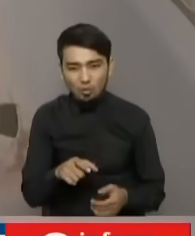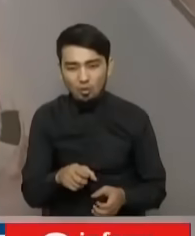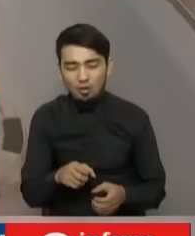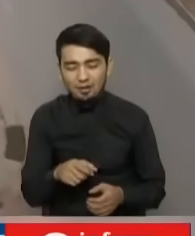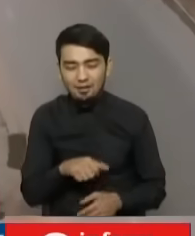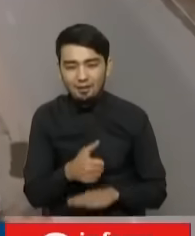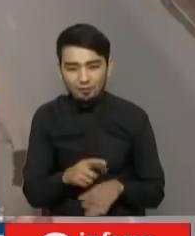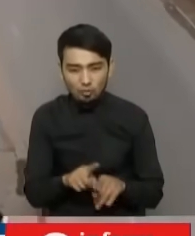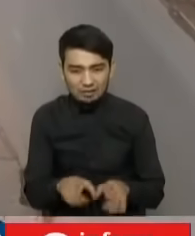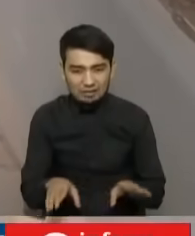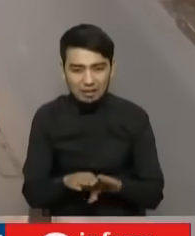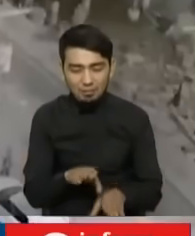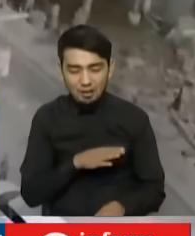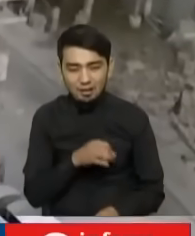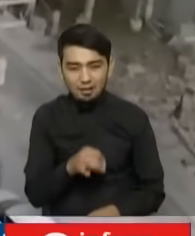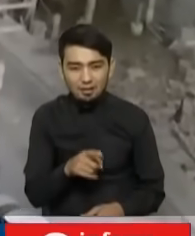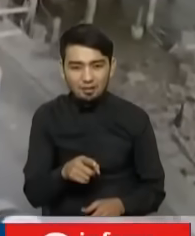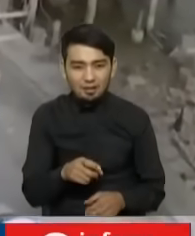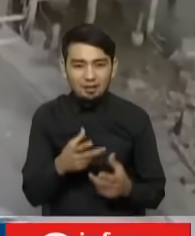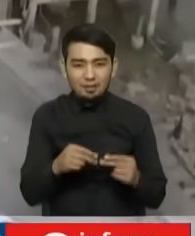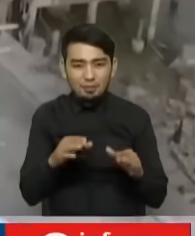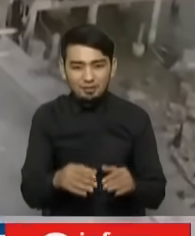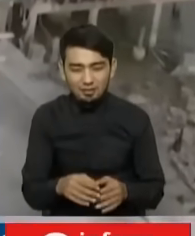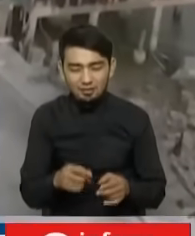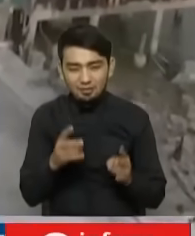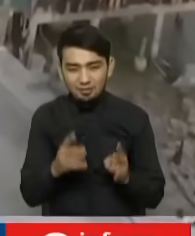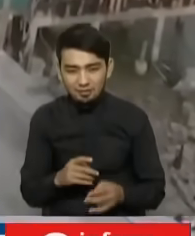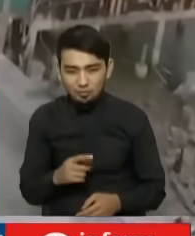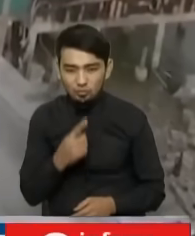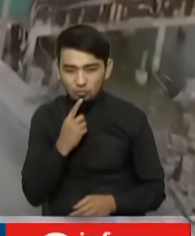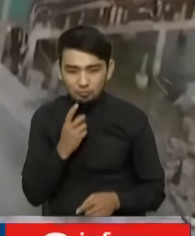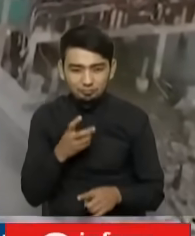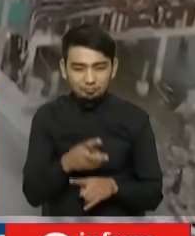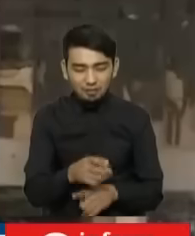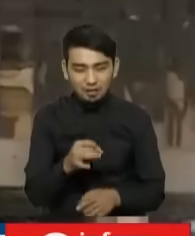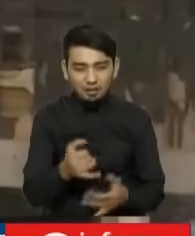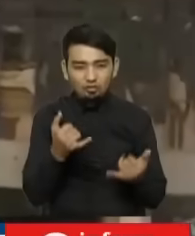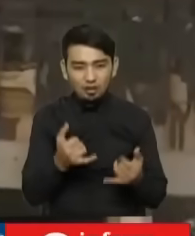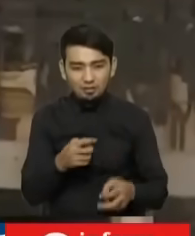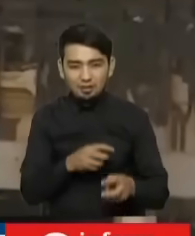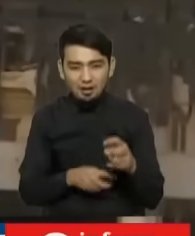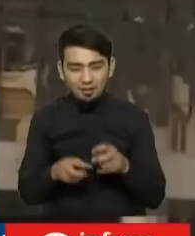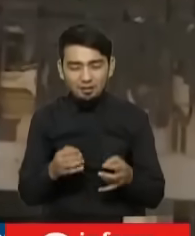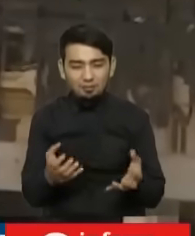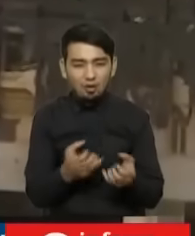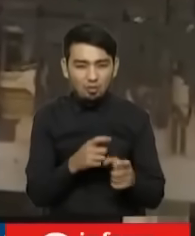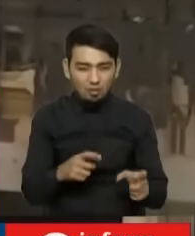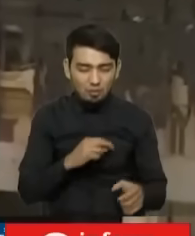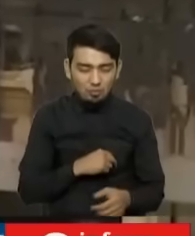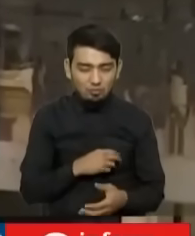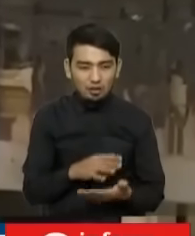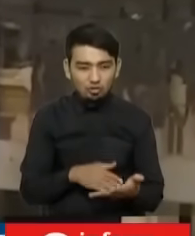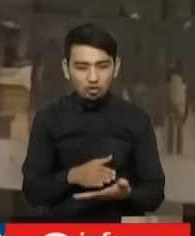Сол себепті жапа шеккен аймаққа көмек жеткізу қиынға соғып жатқан көрінеді. Бүгінде елде іздеу құтқару жұмыстары жалғасуда. Айта